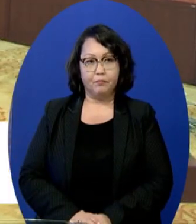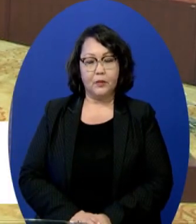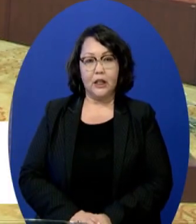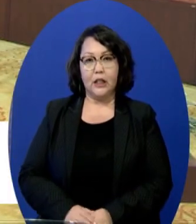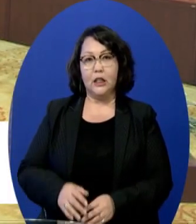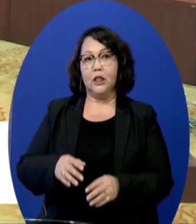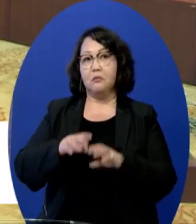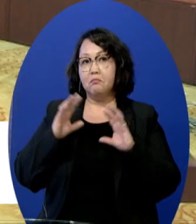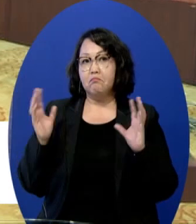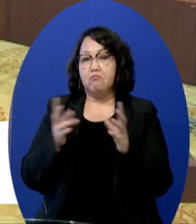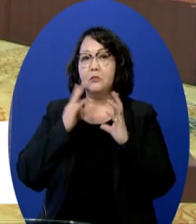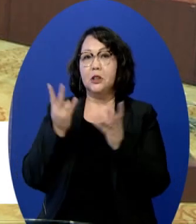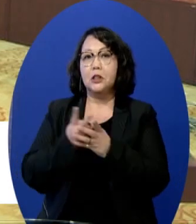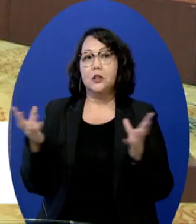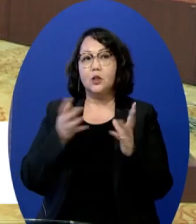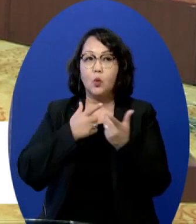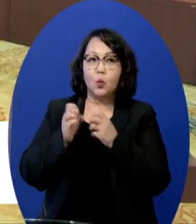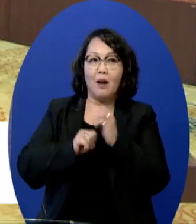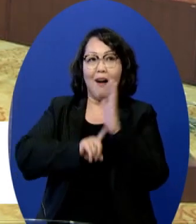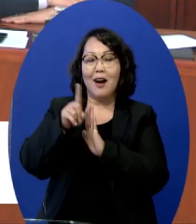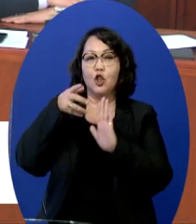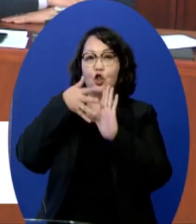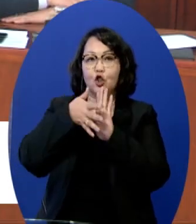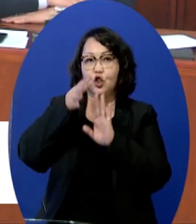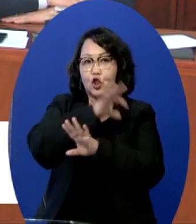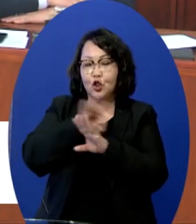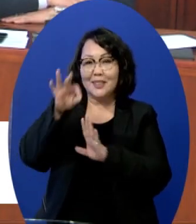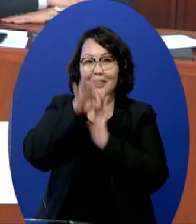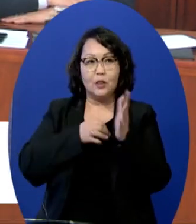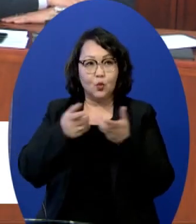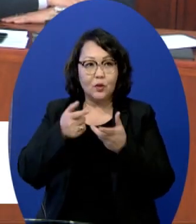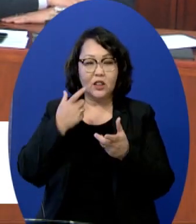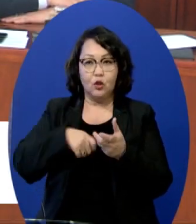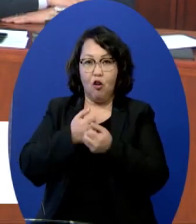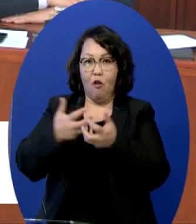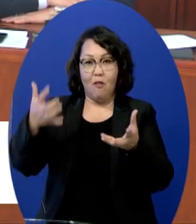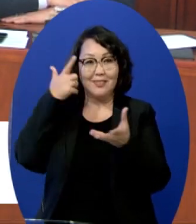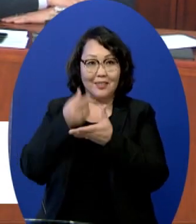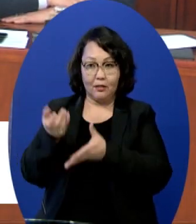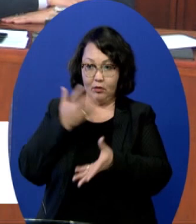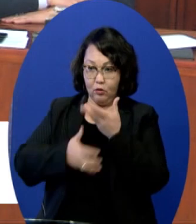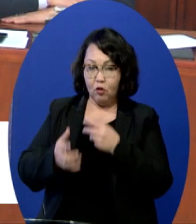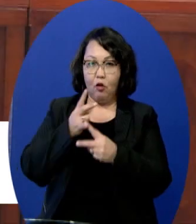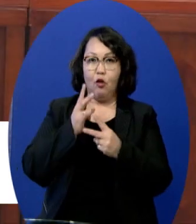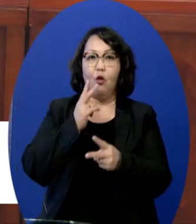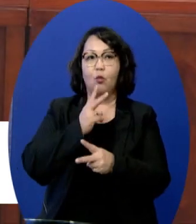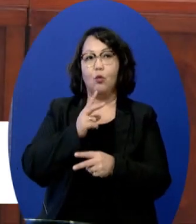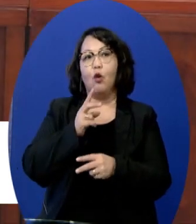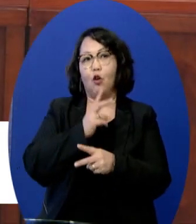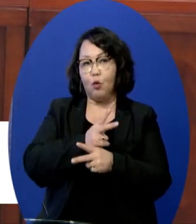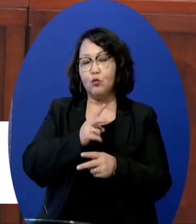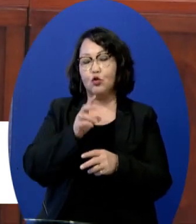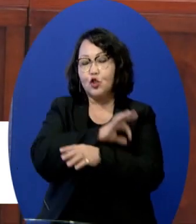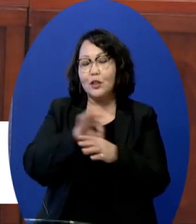За нэгдсэн хурлдаанаар төслийн анхны хэлэлцүүлгийг хийх үеэр гишүүдийн олонхийн саналыг авсан саналуудыг холбогдох зүйл заалтуудад нэмж тусгасан байна. Төслийн